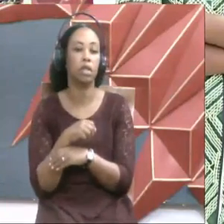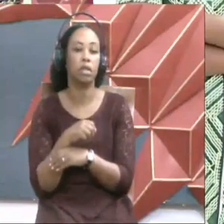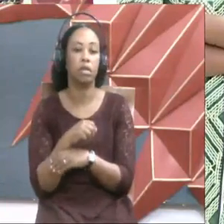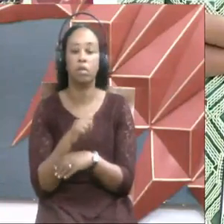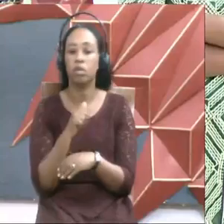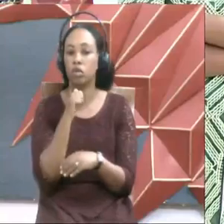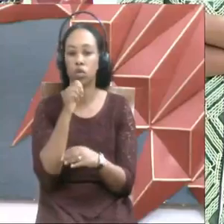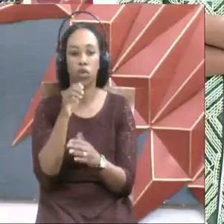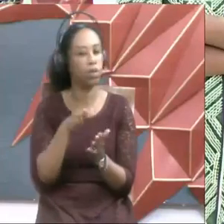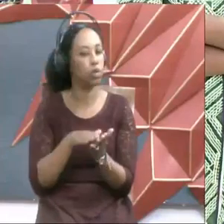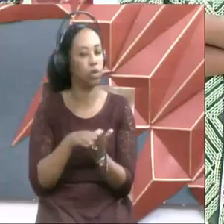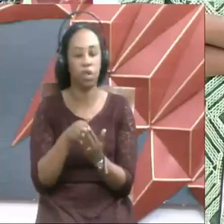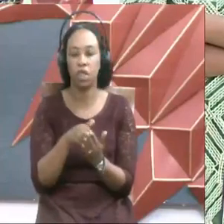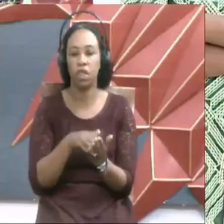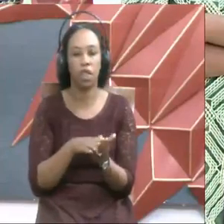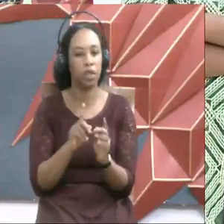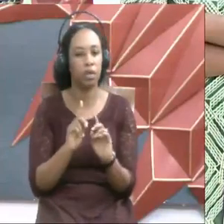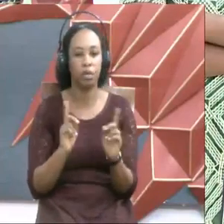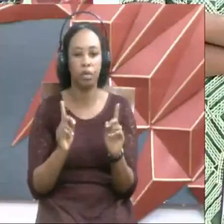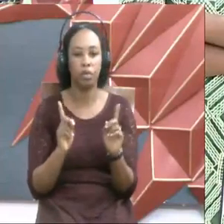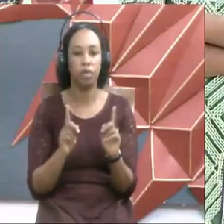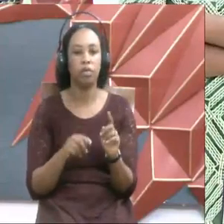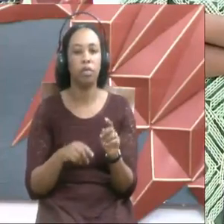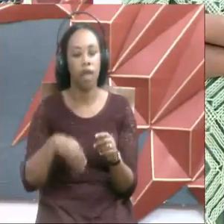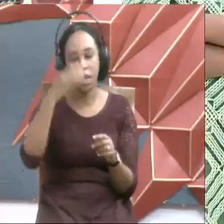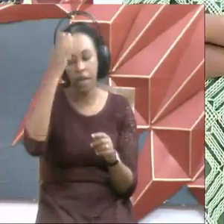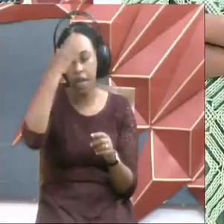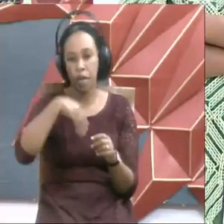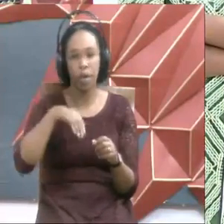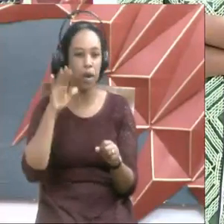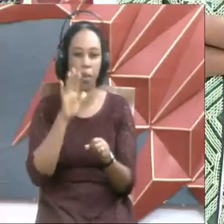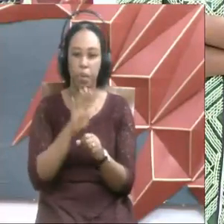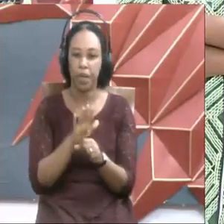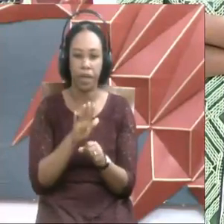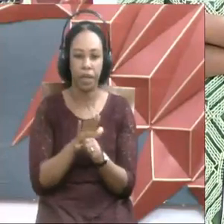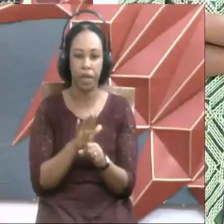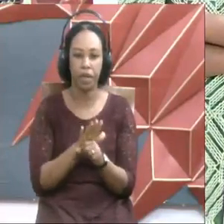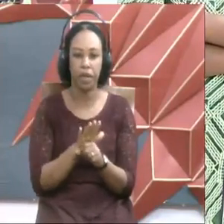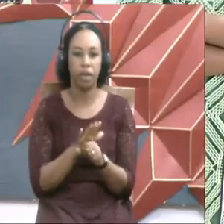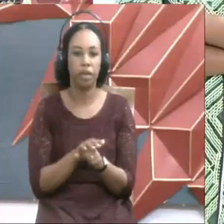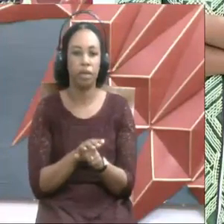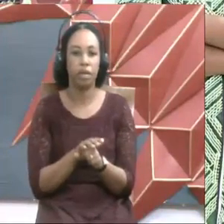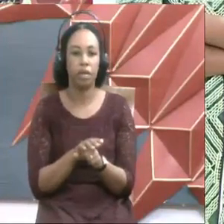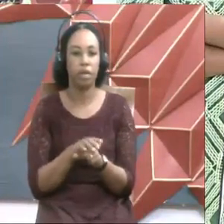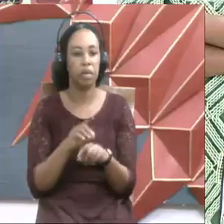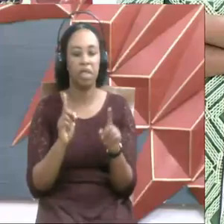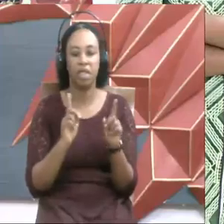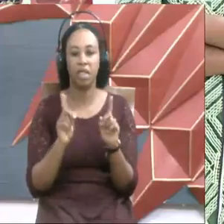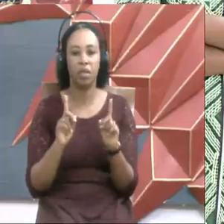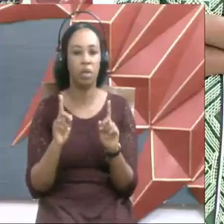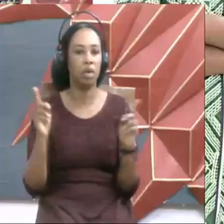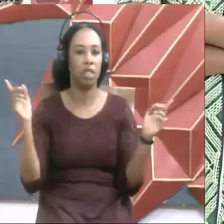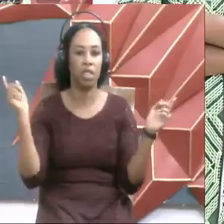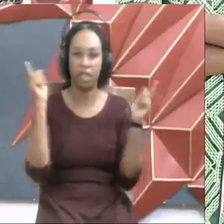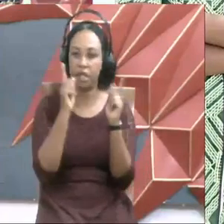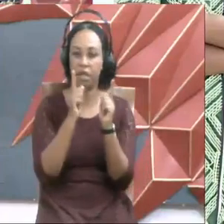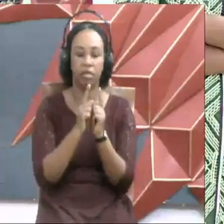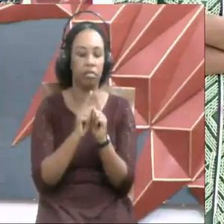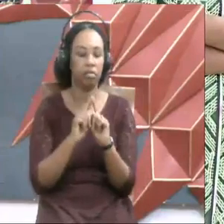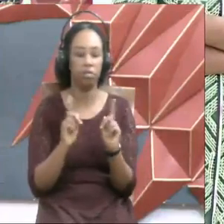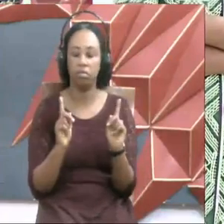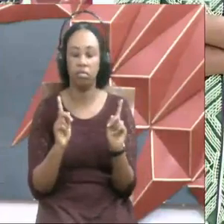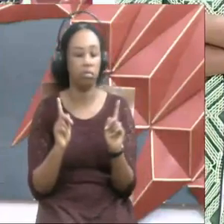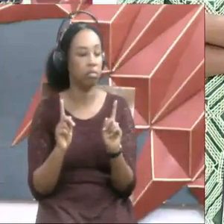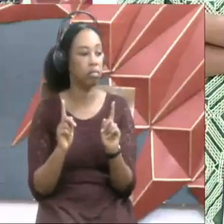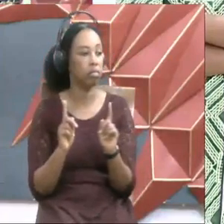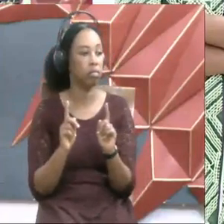Nimucike intege. Ubu hari abantu benshi cyane batirirwa baterana. Il y a plusieurs personnes qui ne